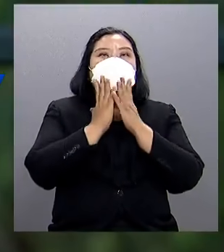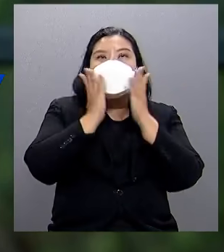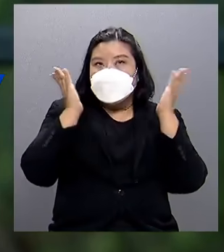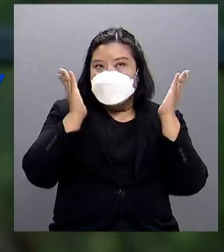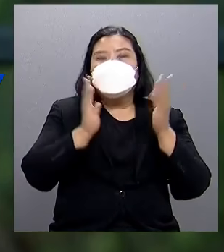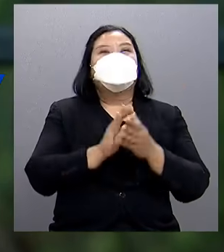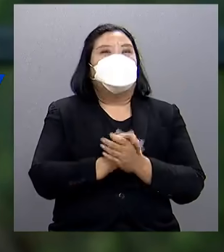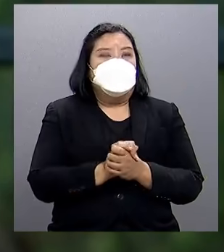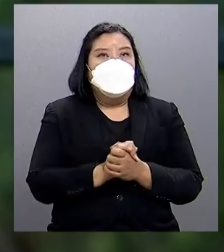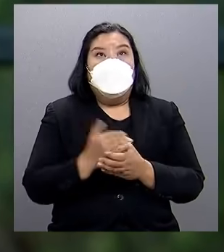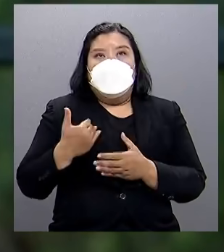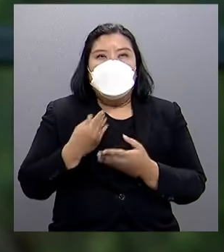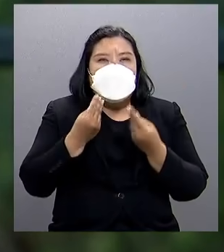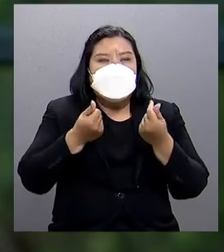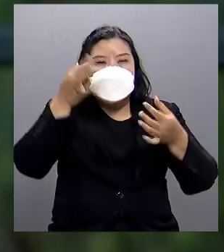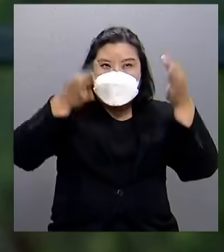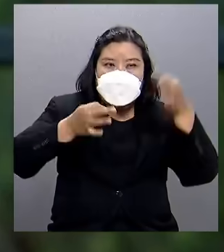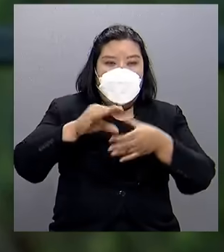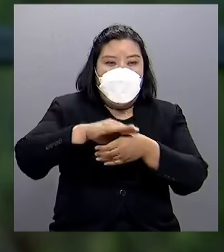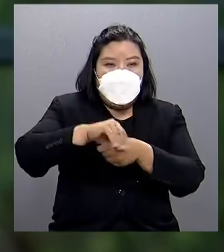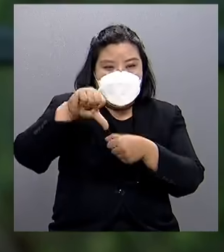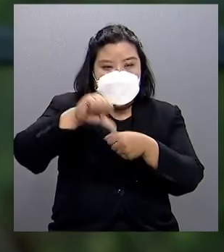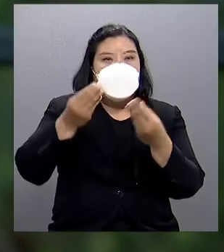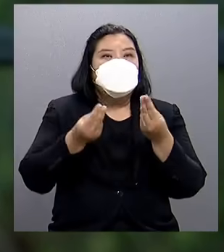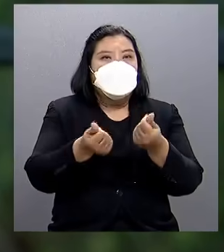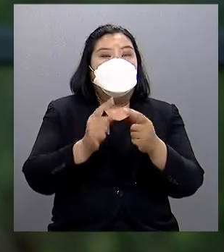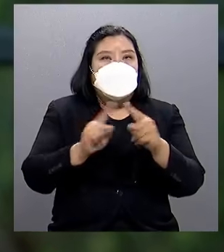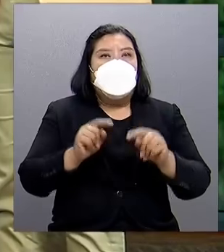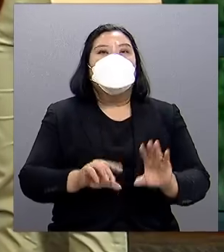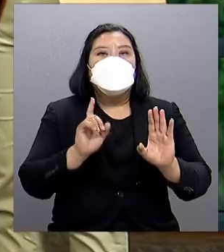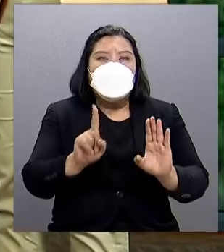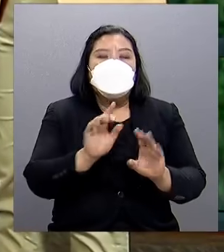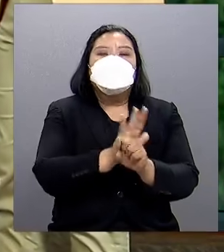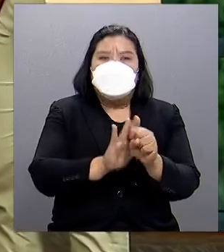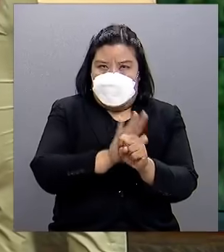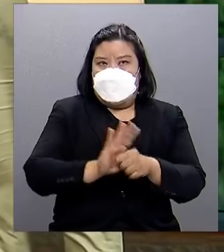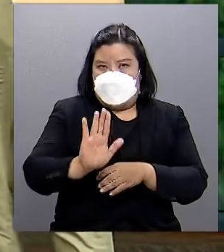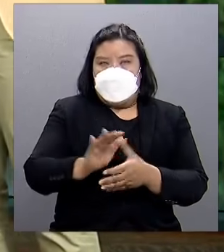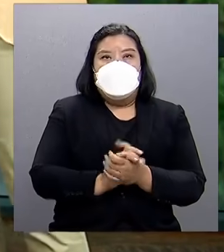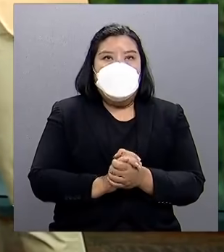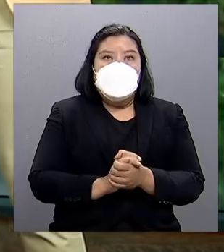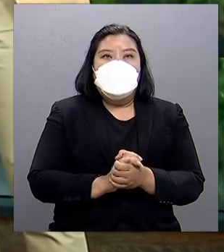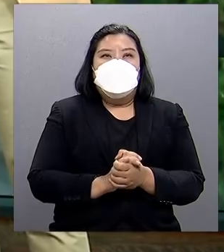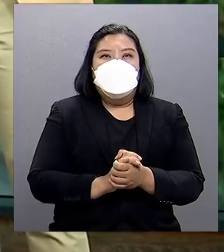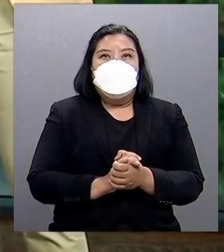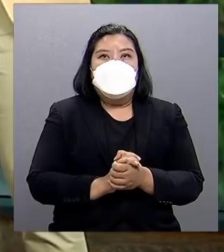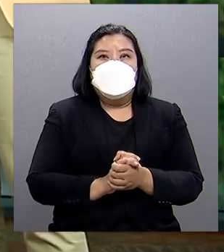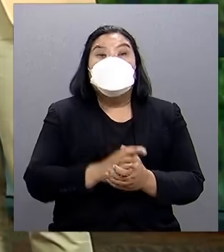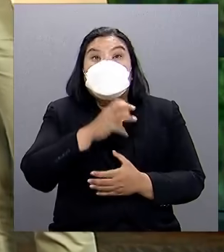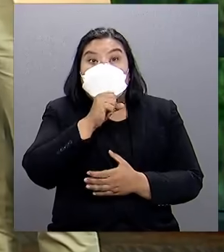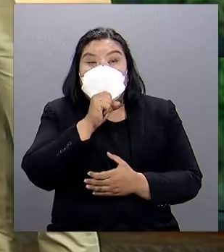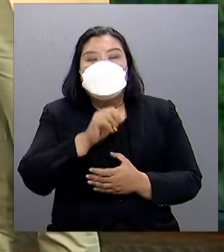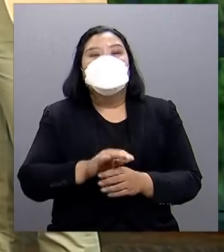าผลาญนะแต่ว่าปริมาณต้องใส่แต่พอดีเน า ะ เพราะบางทีเราน้ำส้มใช่ไหมคะ ถูกต้องครับเราใช้น้ำส้ม